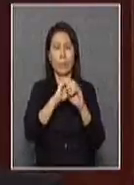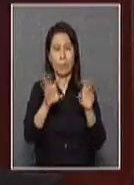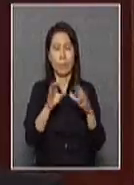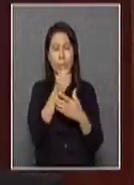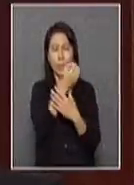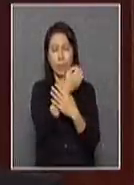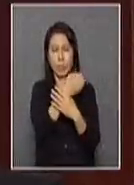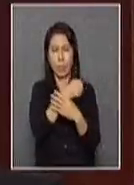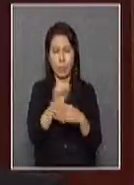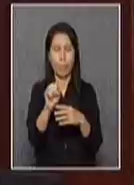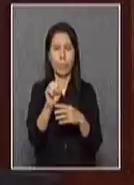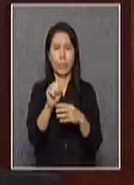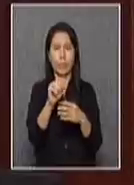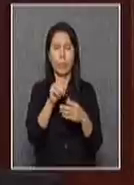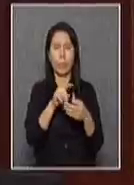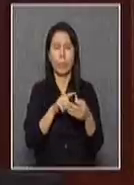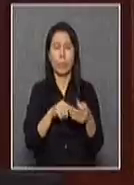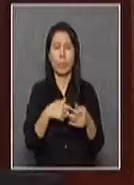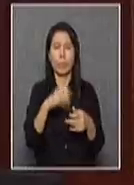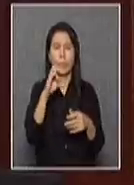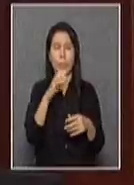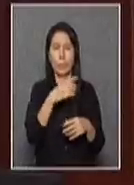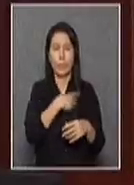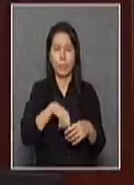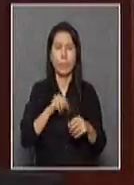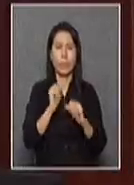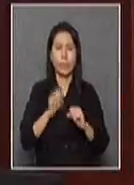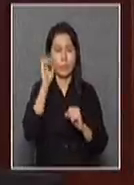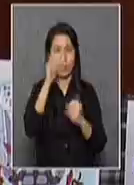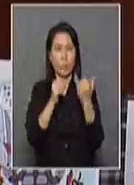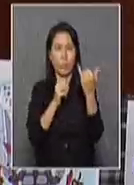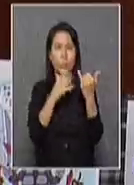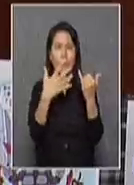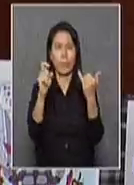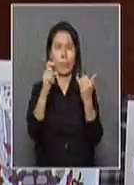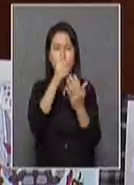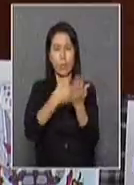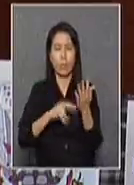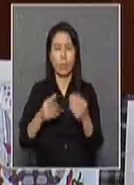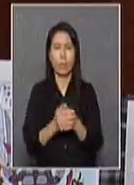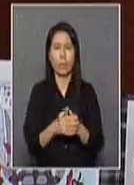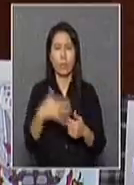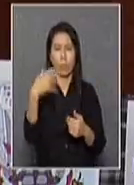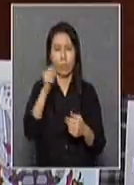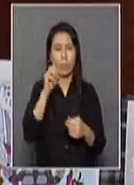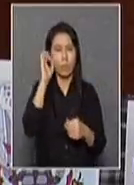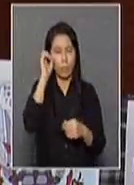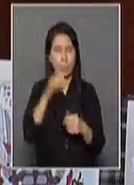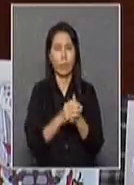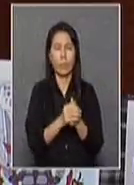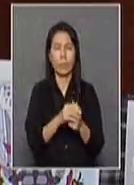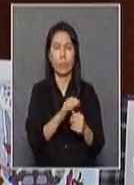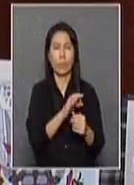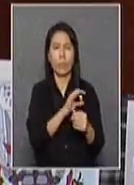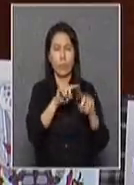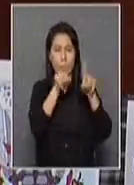正案被否決。陳志全議員，現在請你動議第659項修正案。 主席，我動議通過會議講稿